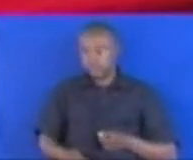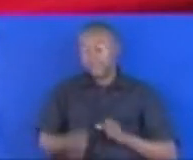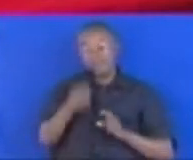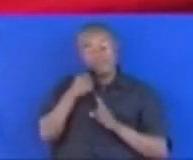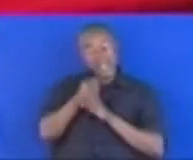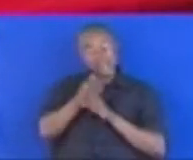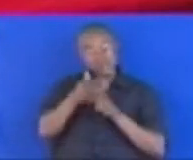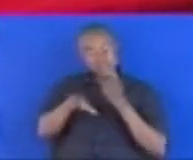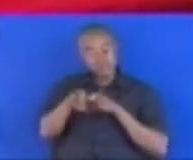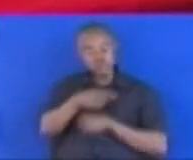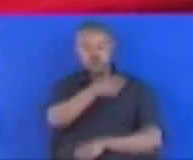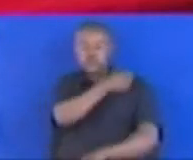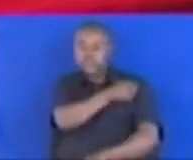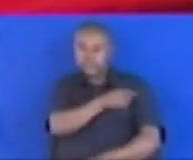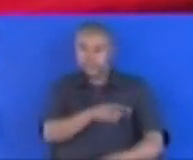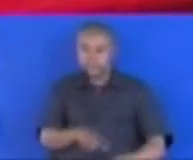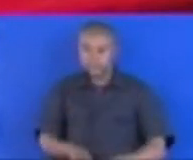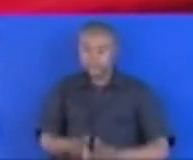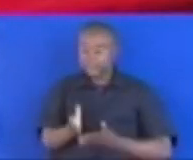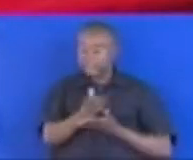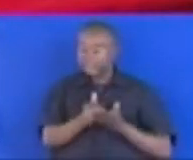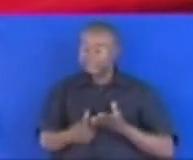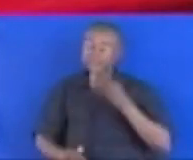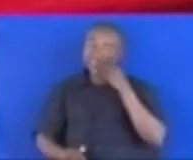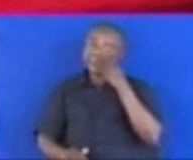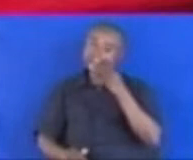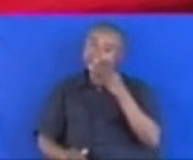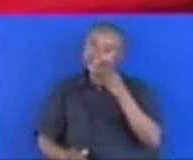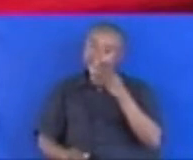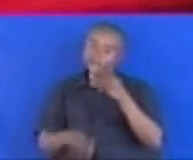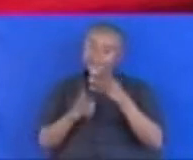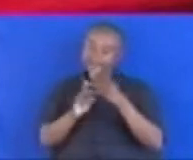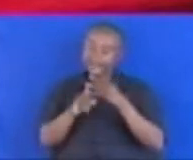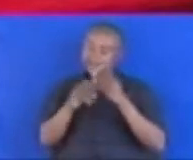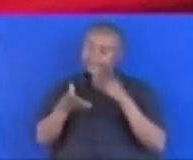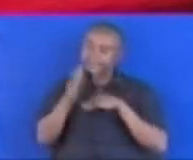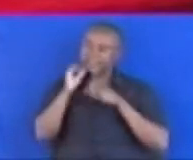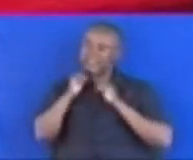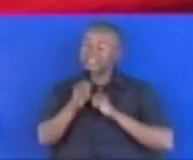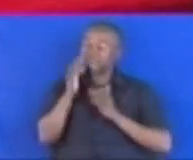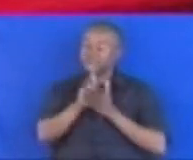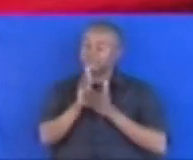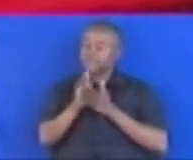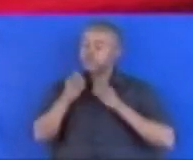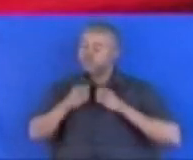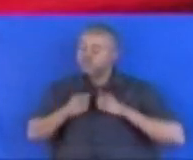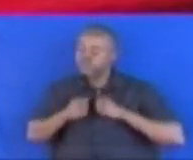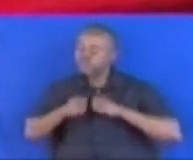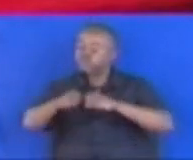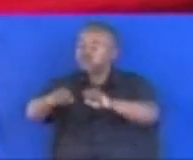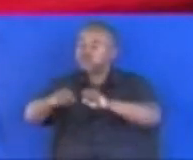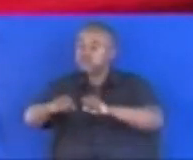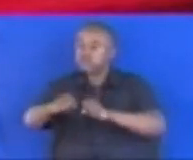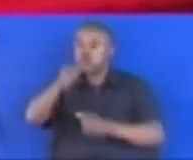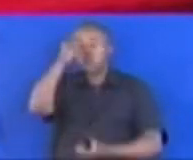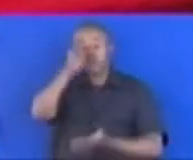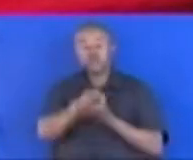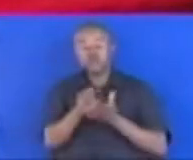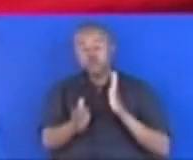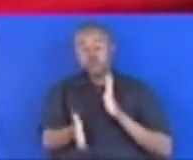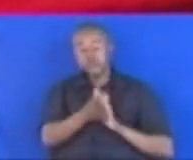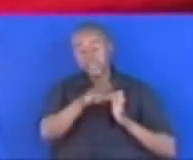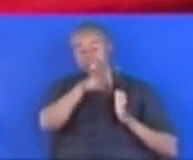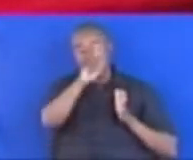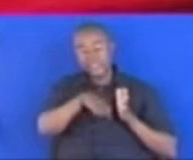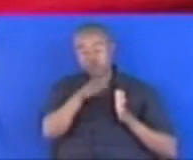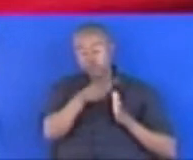kwenye kinga. Vile vile, sehemu ya nne ni serikali iharakishe utekelezaji wa uamuzi wa kuanzisha kiwanda